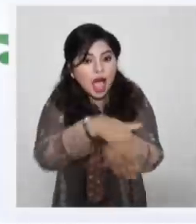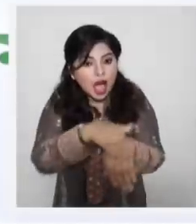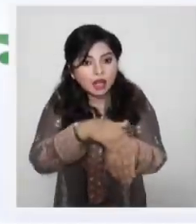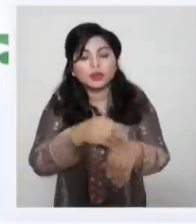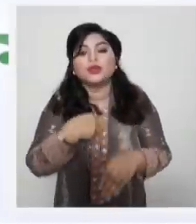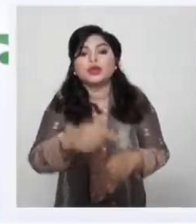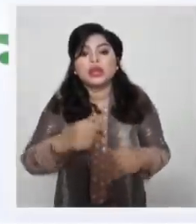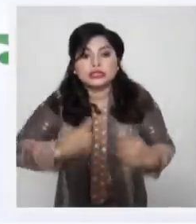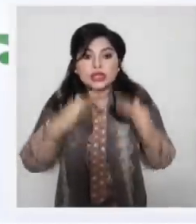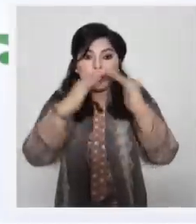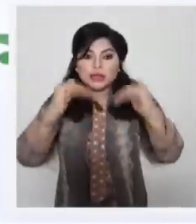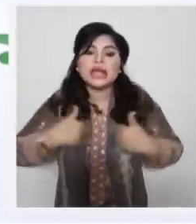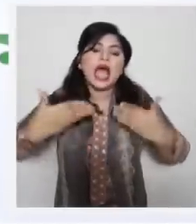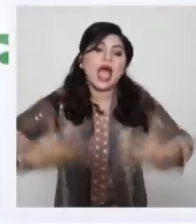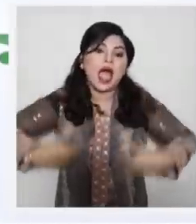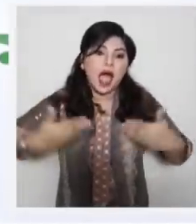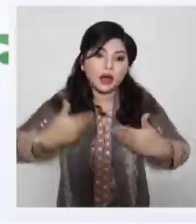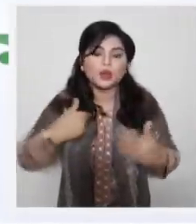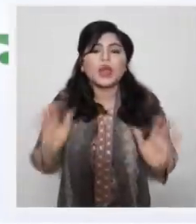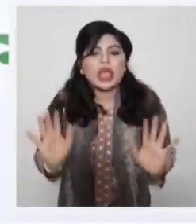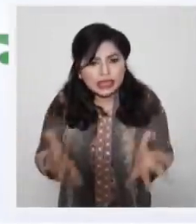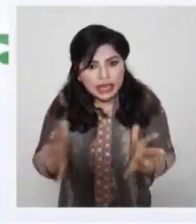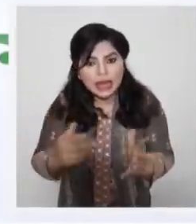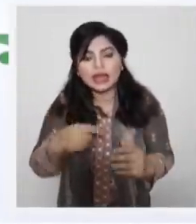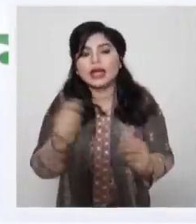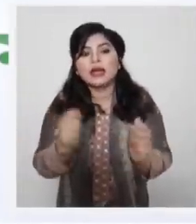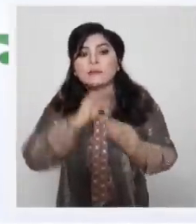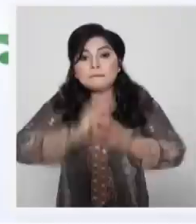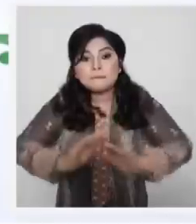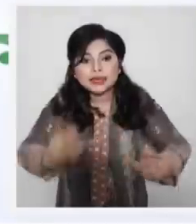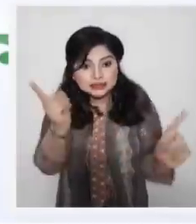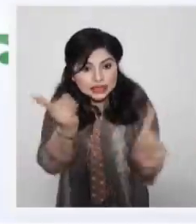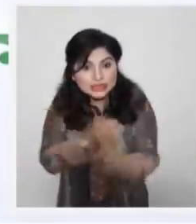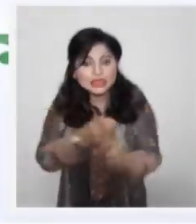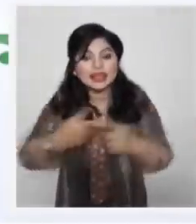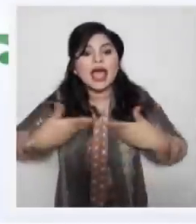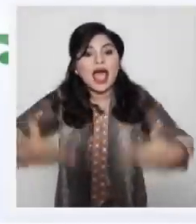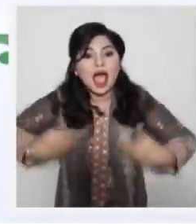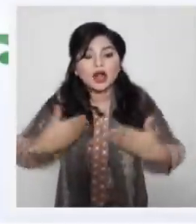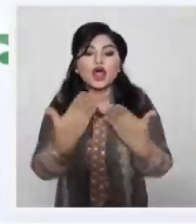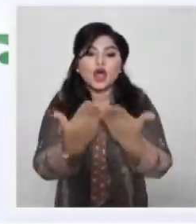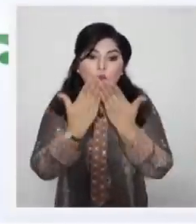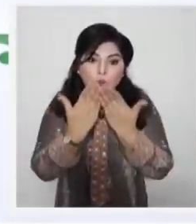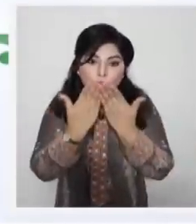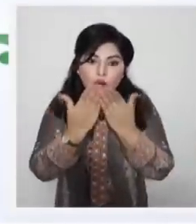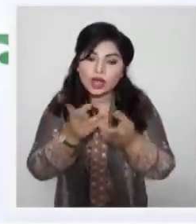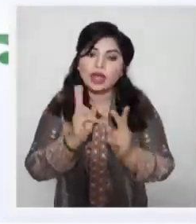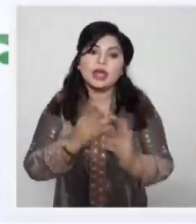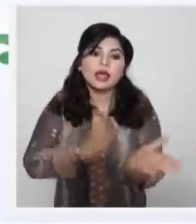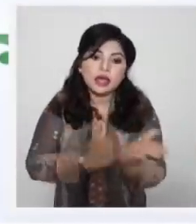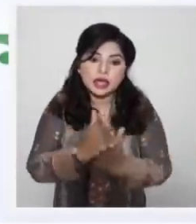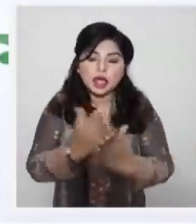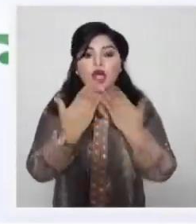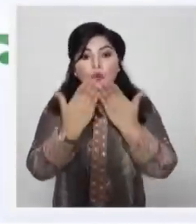গৃহবন্দী হয়ে আছে, তাদের প্রতি আমরা যেন বিশেষভাবে যত্ন নেই, তাদের জন্য ঘরে থাকাটা আনন্দময় করার জন্য যেসব ব্যবস্থা